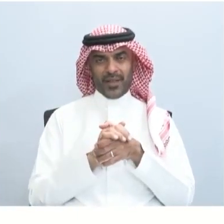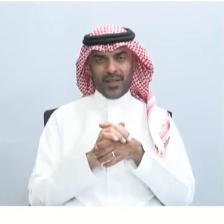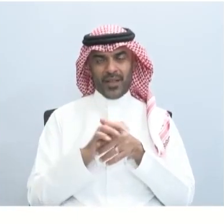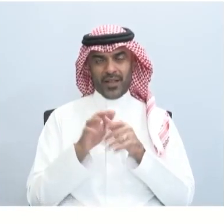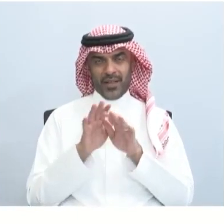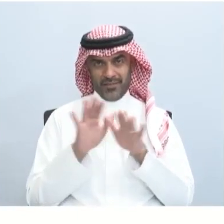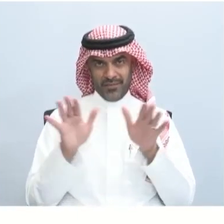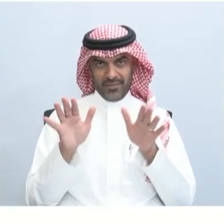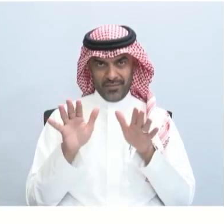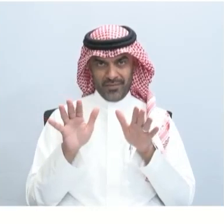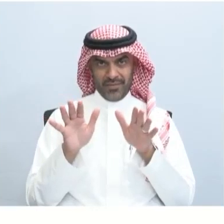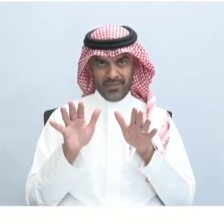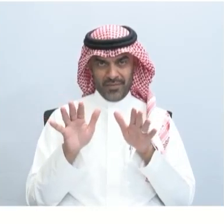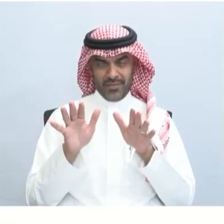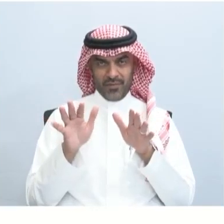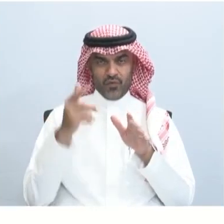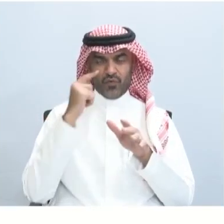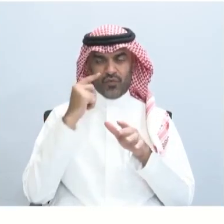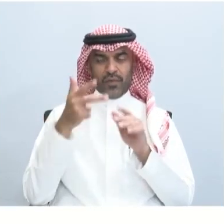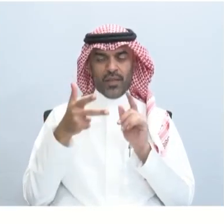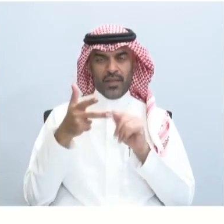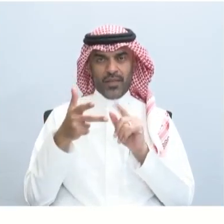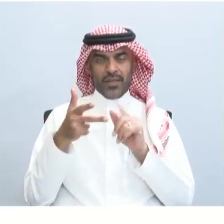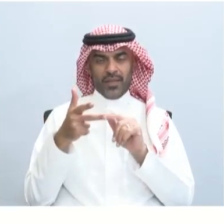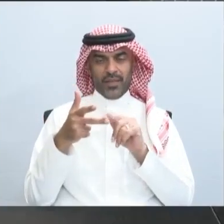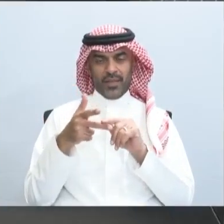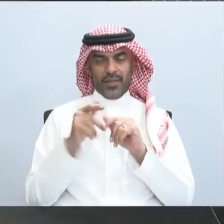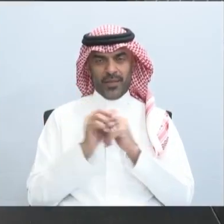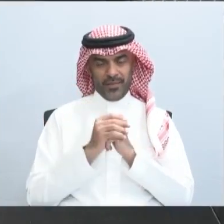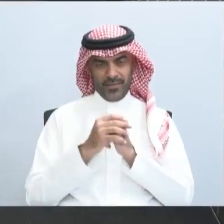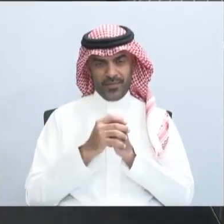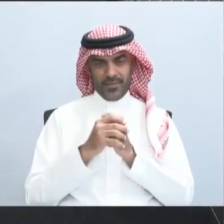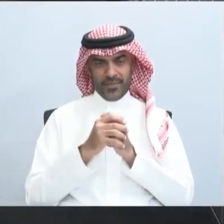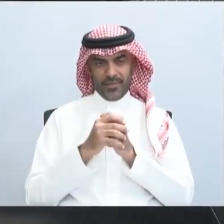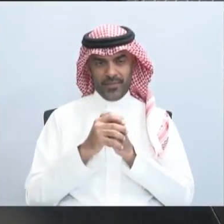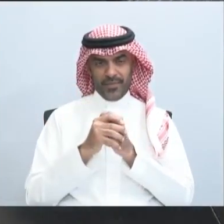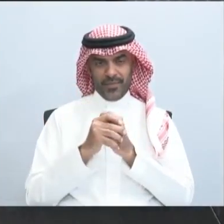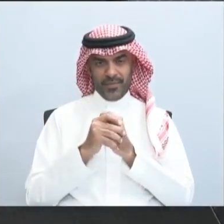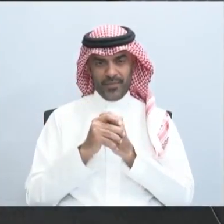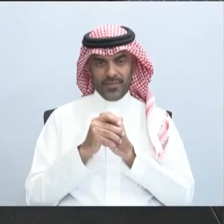انتهينا الان من المكعب نضعه ايضا جانبا